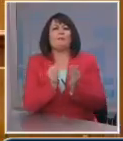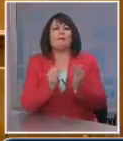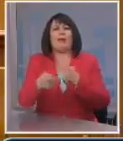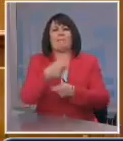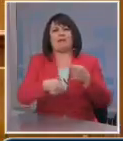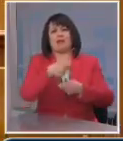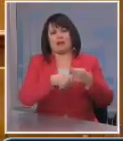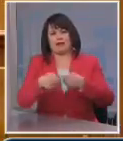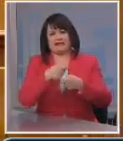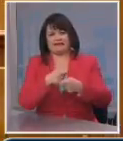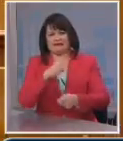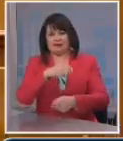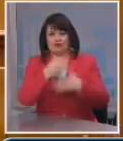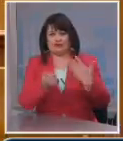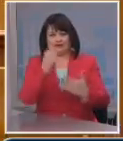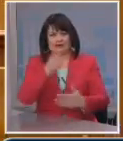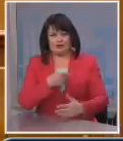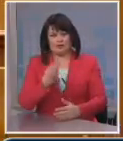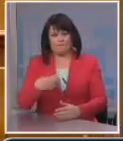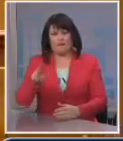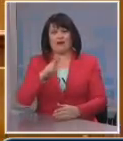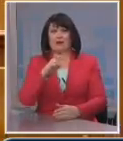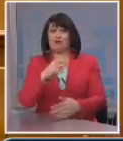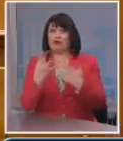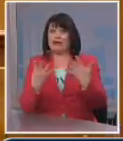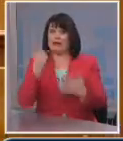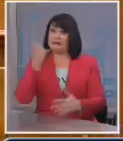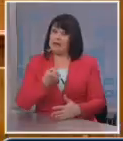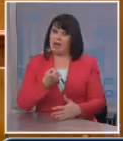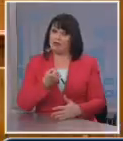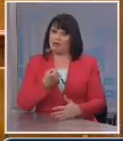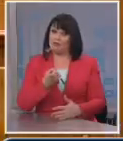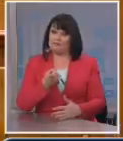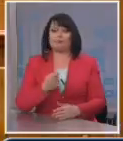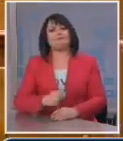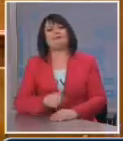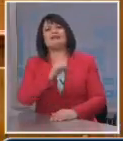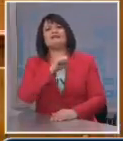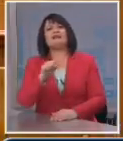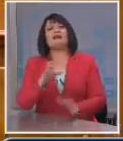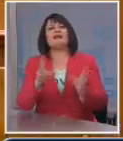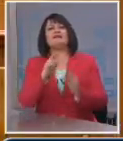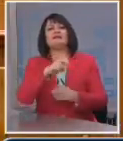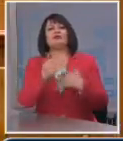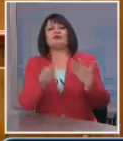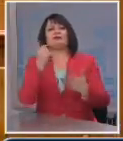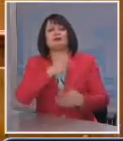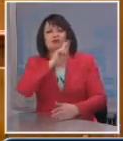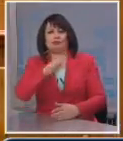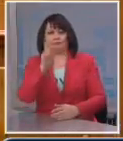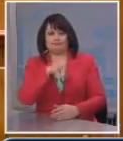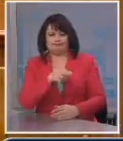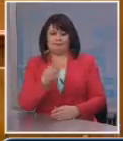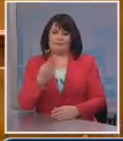μικρομεσαίες επιχειρήσεις. Από το 26% στο 29% καταργούνται των συντελεστών του 26%,